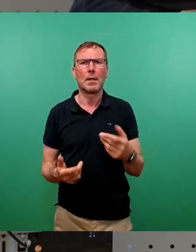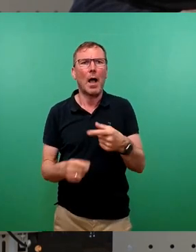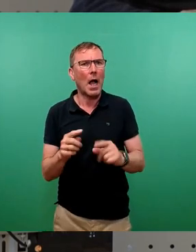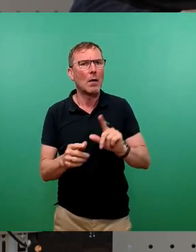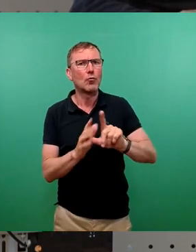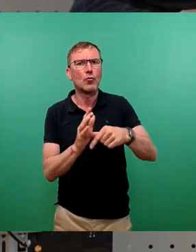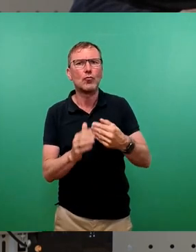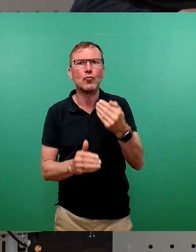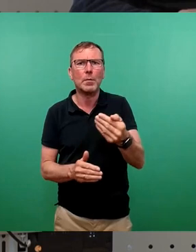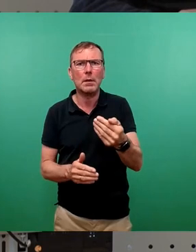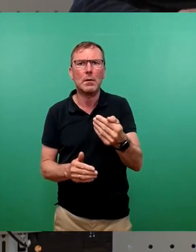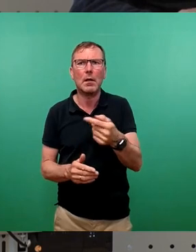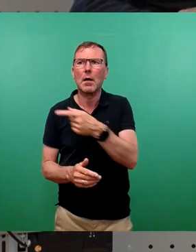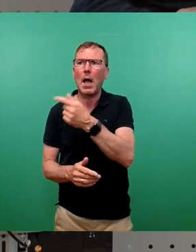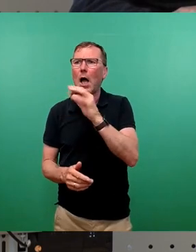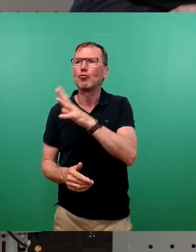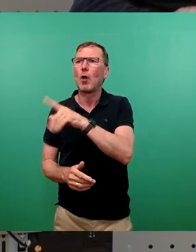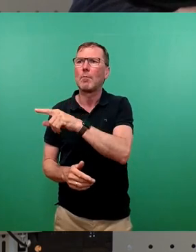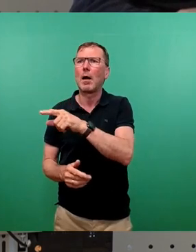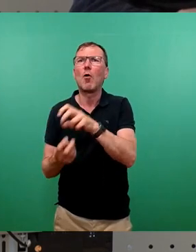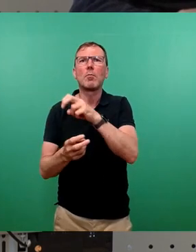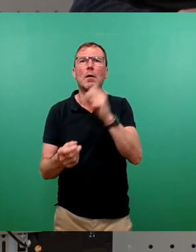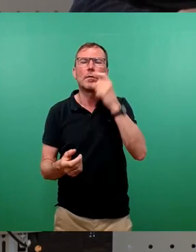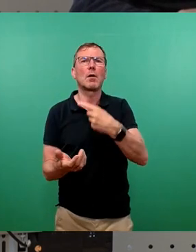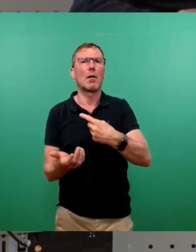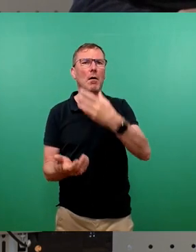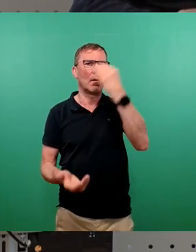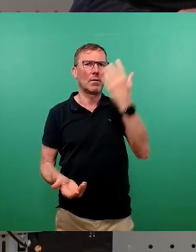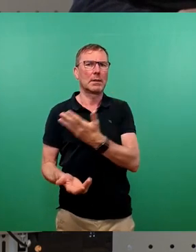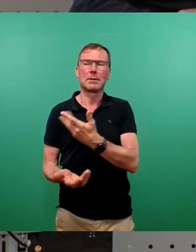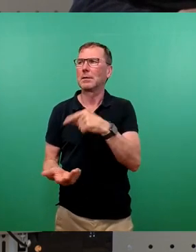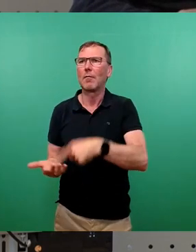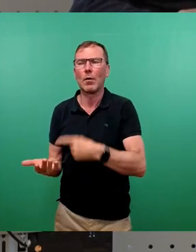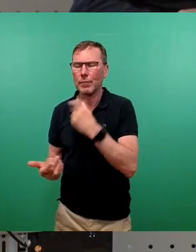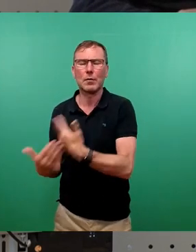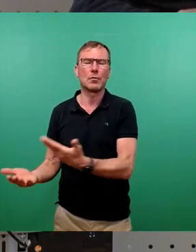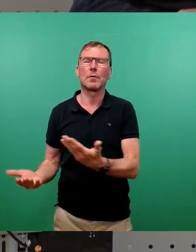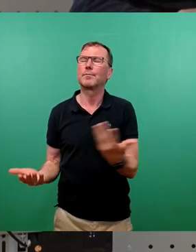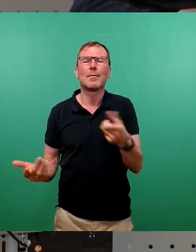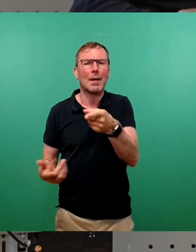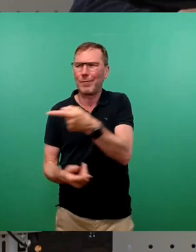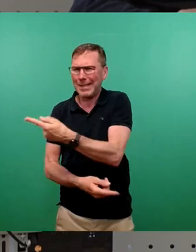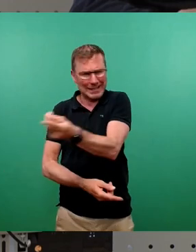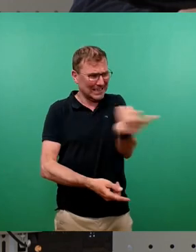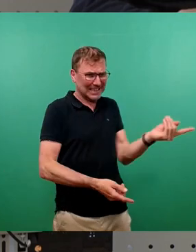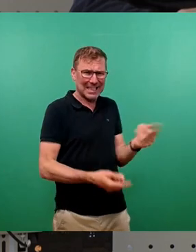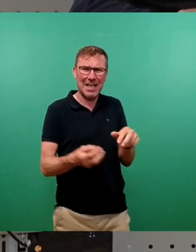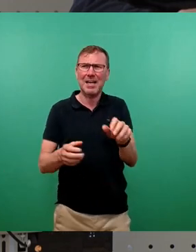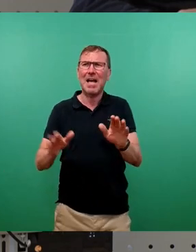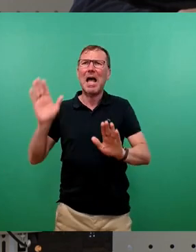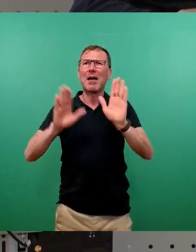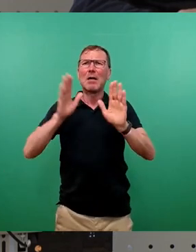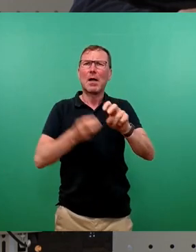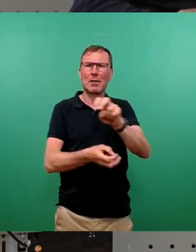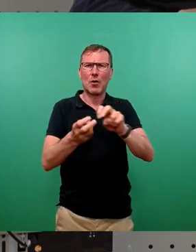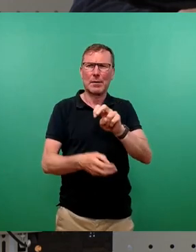diesen Umgang schon wieder vergessen. Jetzt fordert es wieder ein. Wie gesagt, wie Sie hier mit der Demokratie umgehen, ist schon erstaunlich.